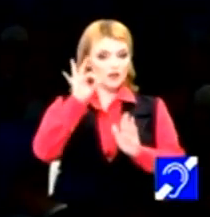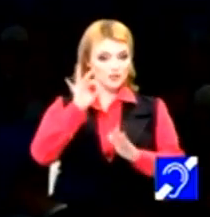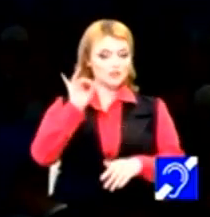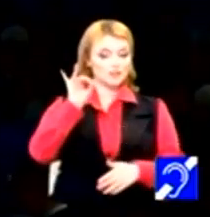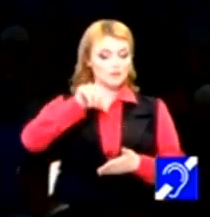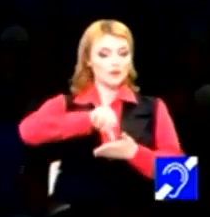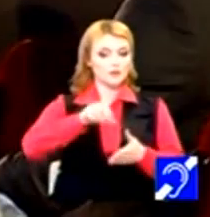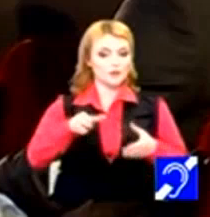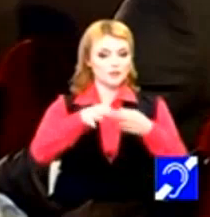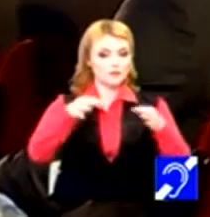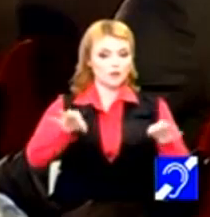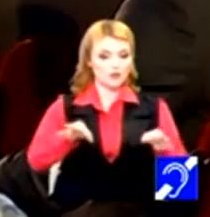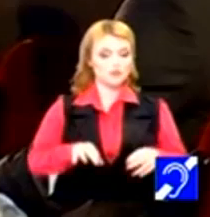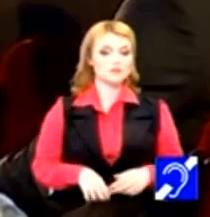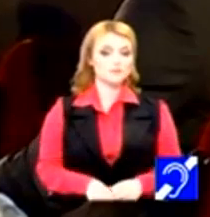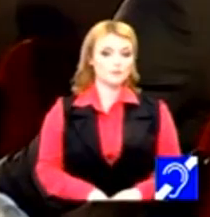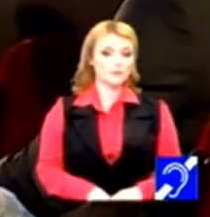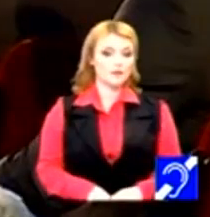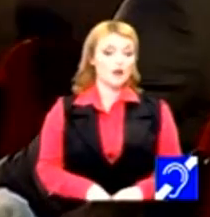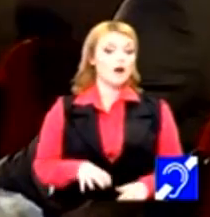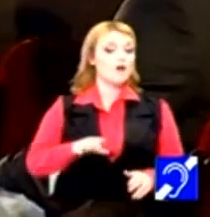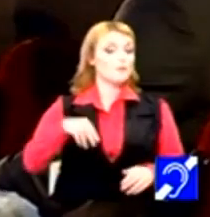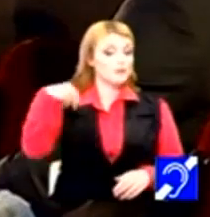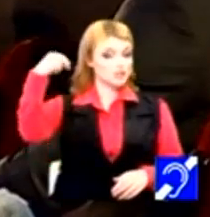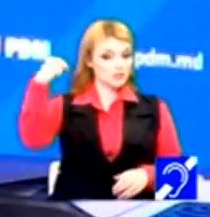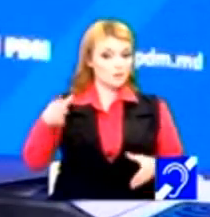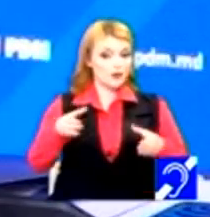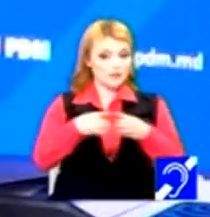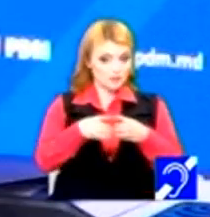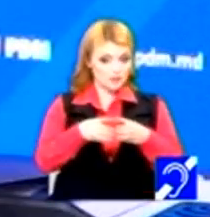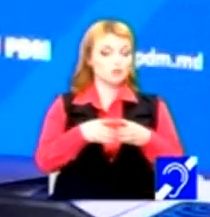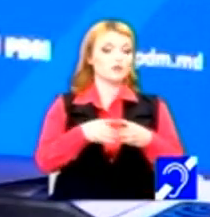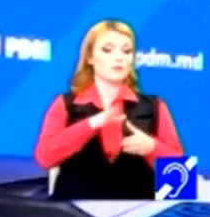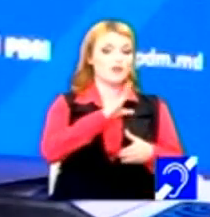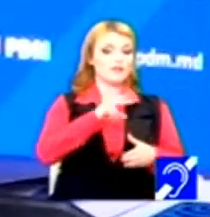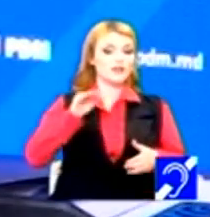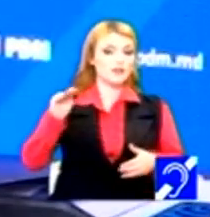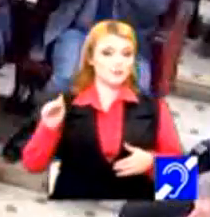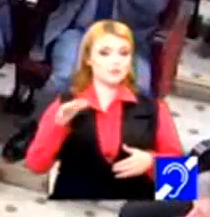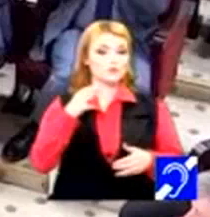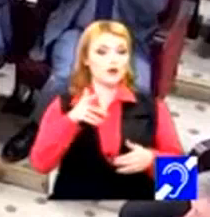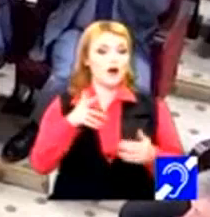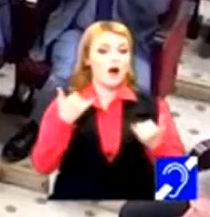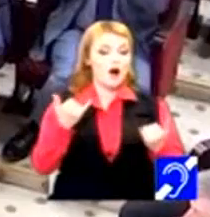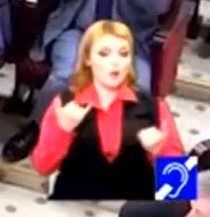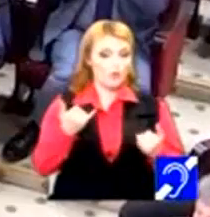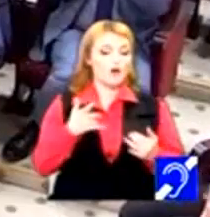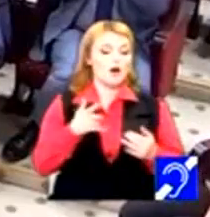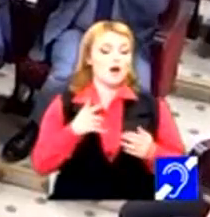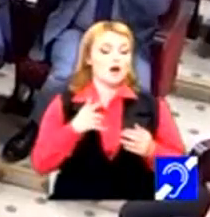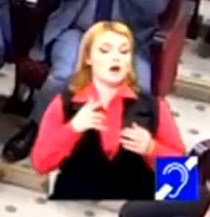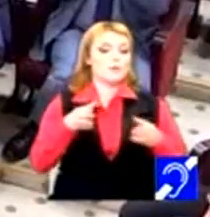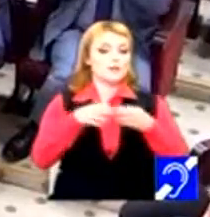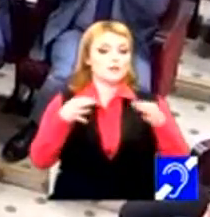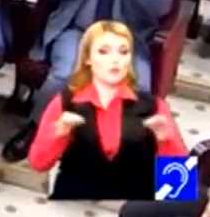PDM Valentina Buliga și Alexandru Cauia. Deși președintele formațiunii Pavel Filip anunța că PDM se află într-un amplu proces de